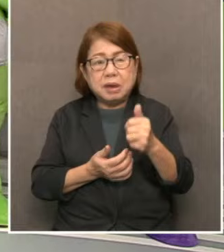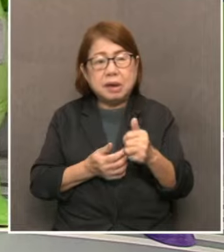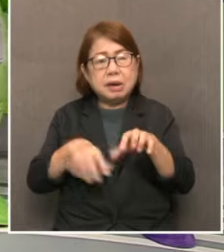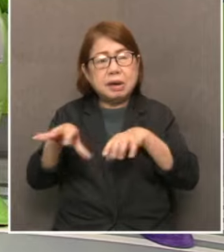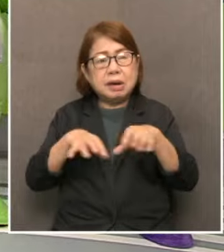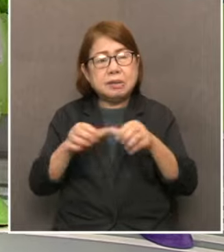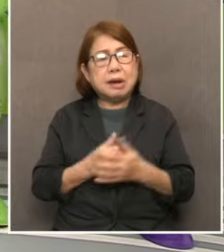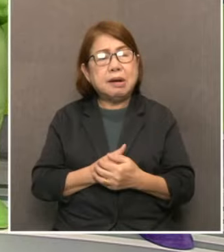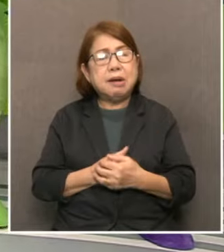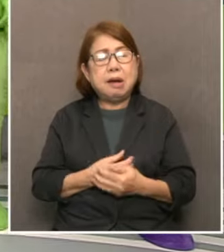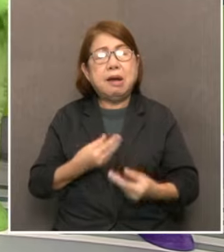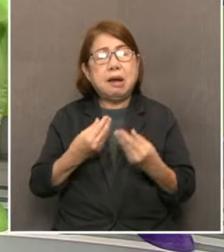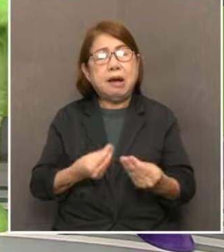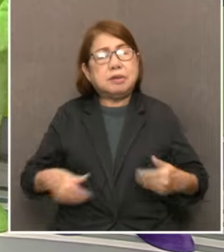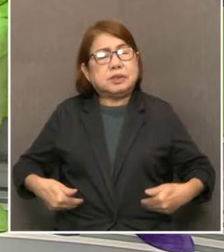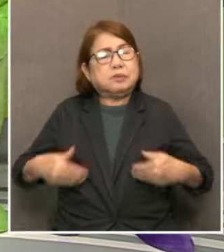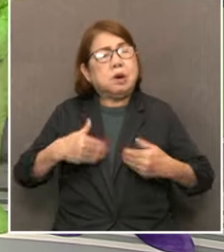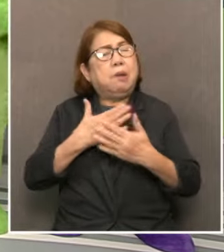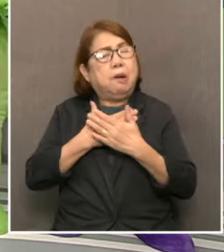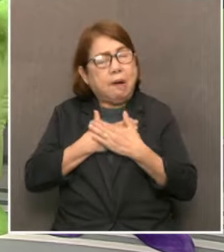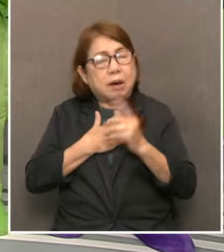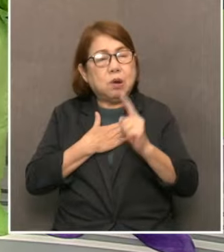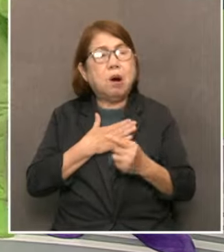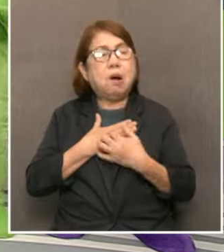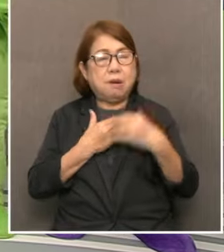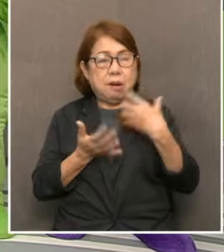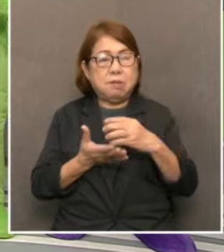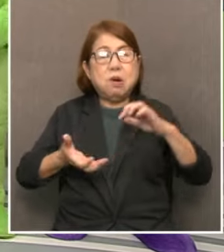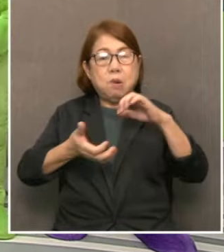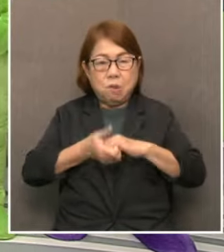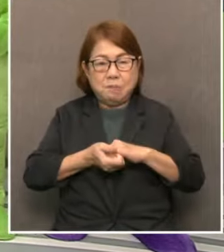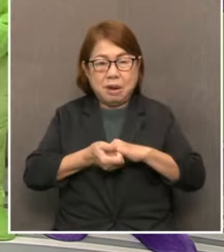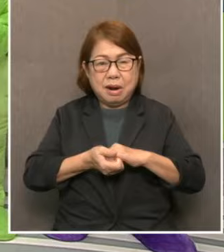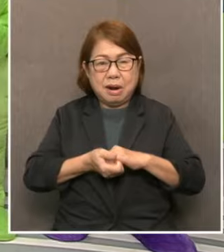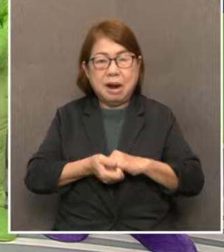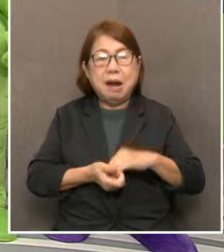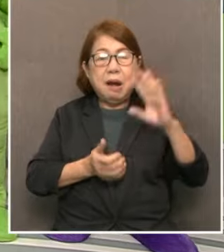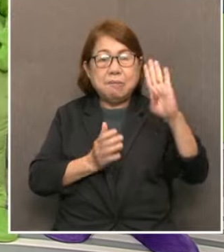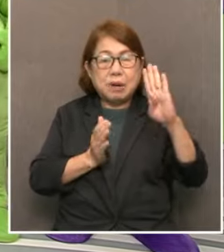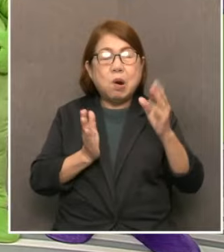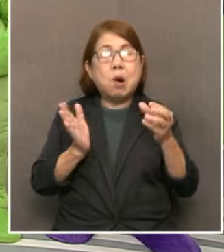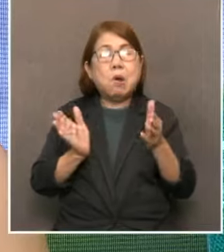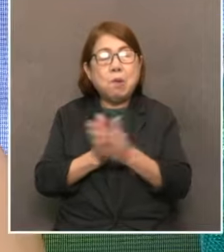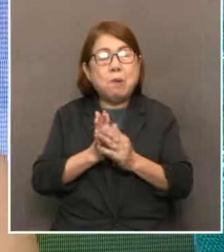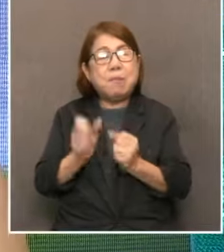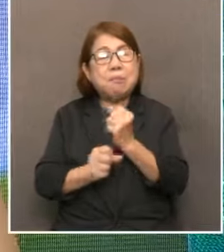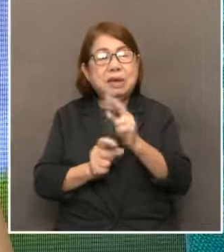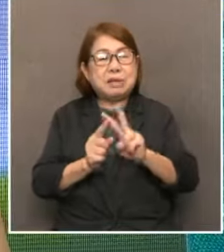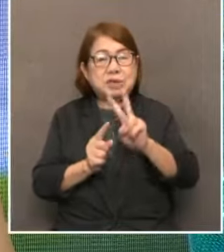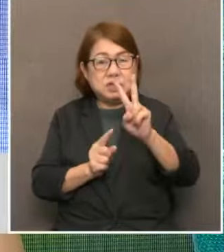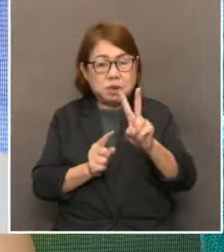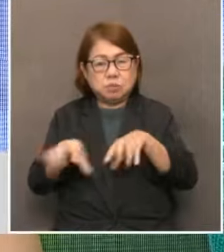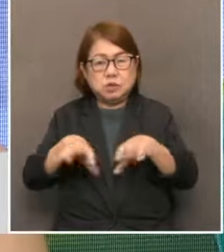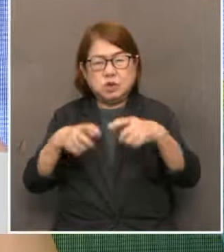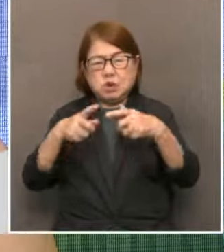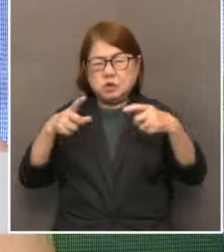to loveเนี่ยมีอะไรบ้างครับโอเคก่อนอื่นต้องพูดก่อนว่าปีนี้เราจับมือเร่มกับ bangcock PRเป็นปีที่ 2นะคะเอิ่มปีเยิ่งใหญ่กว่าเดิม